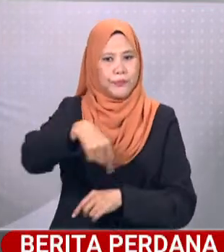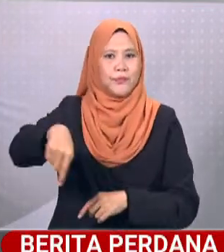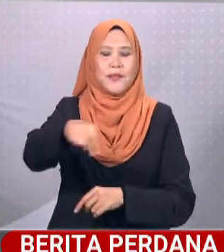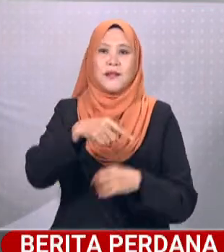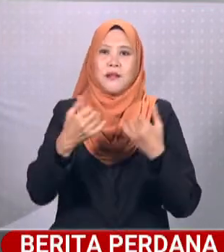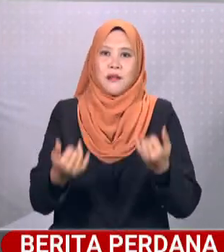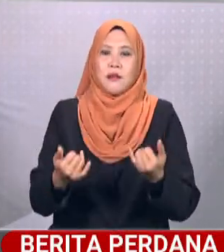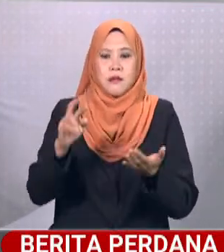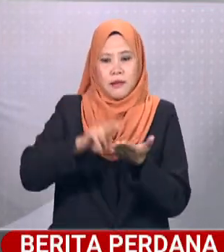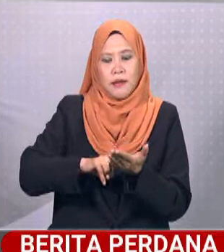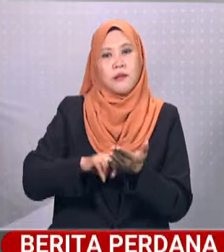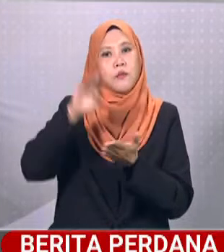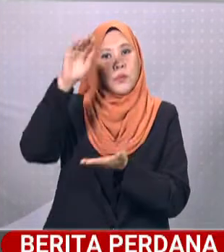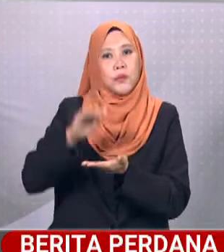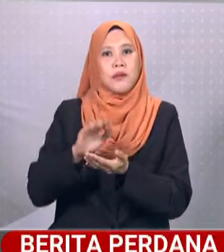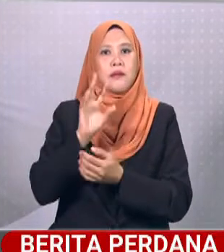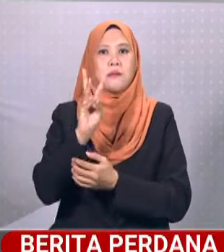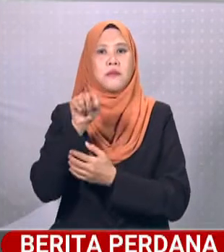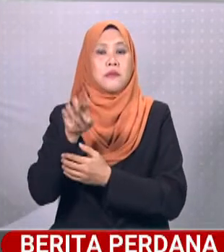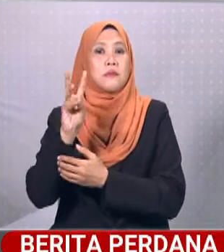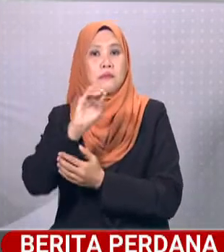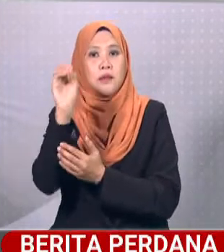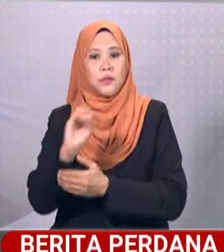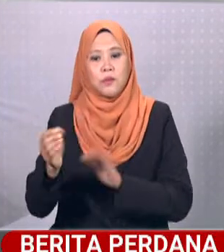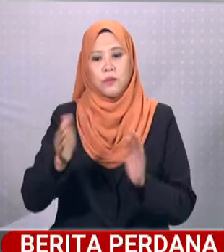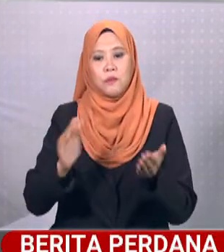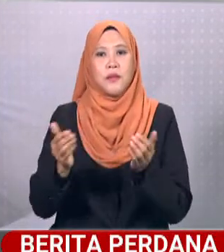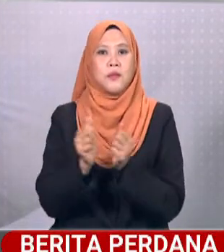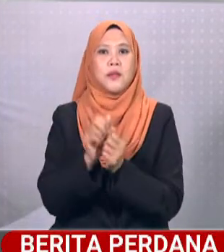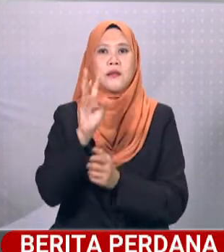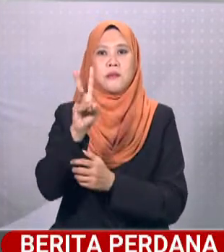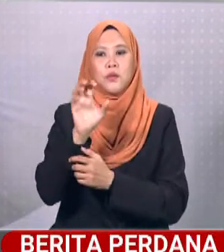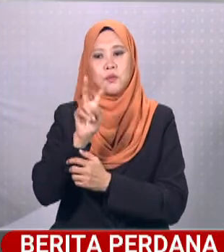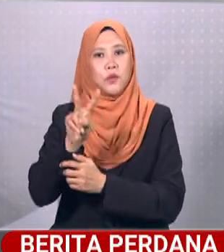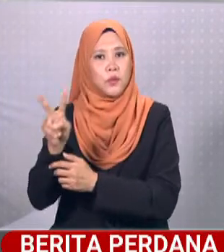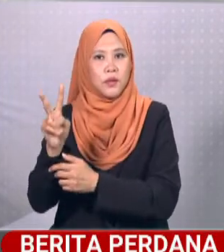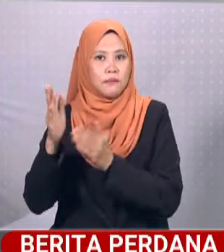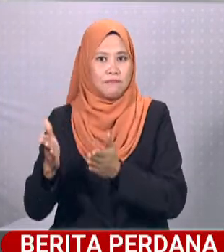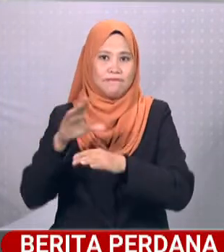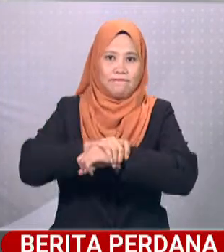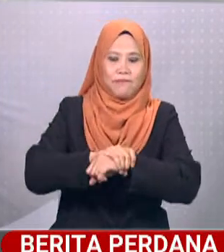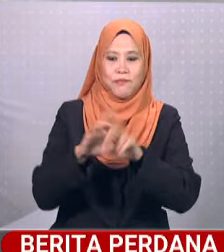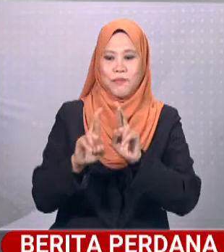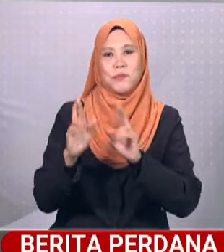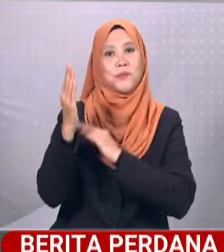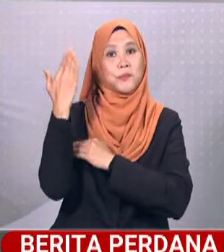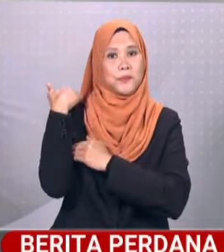mencatat penurunan 6.8% berbanding 662 tangkapan Rabu lalu.